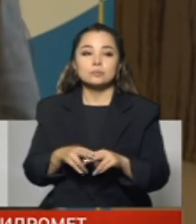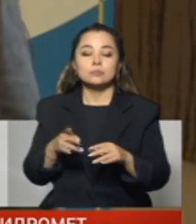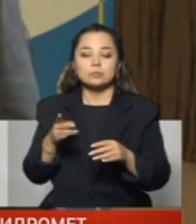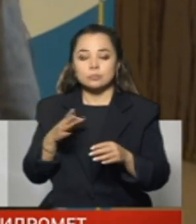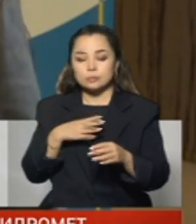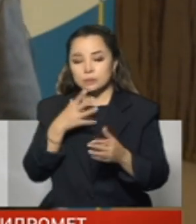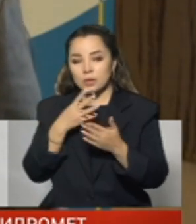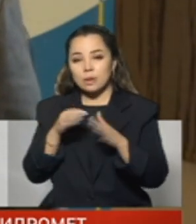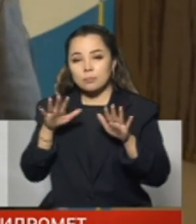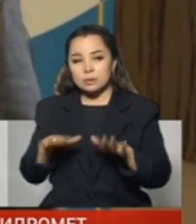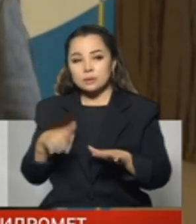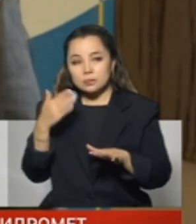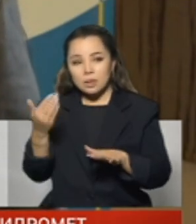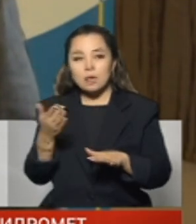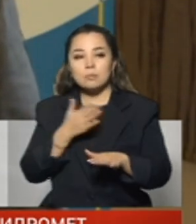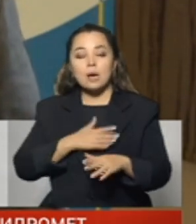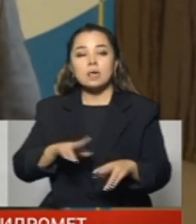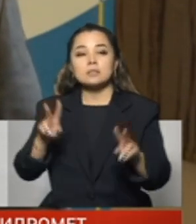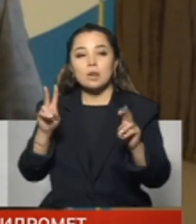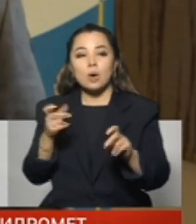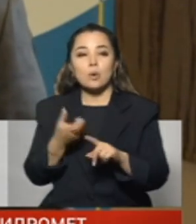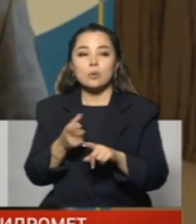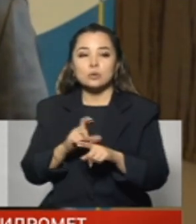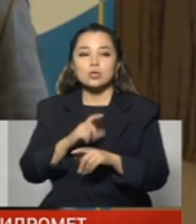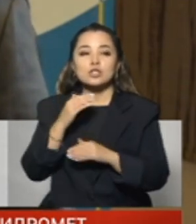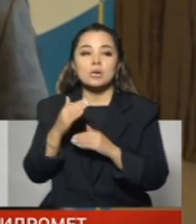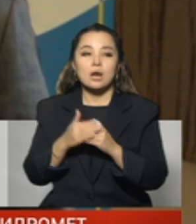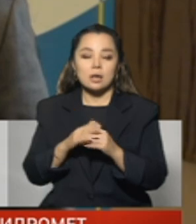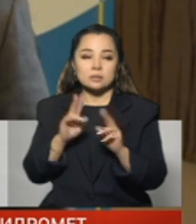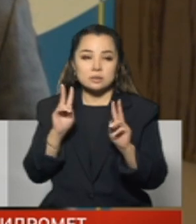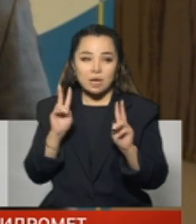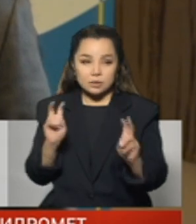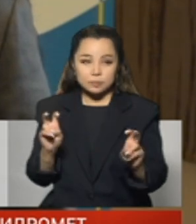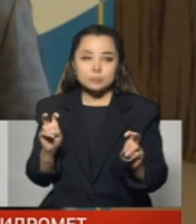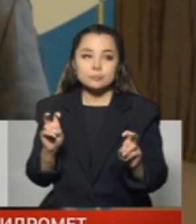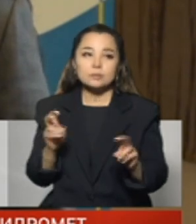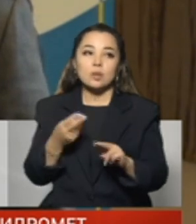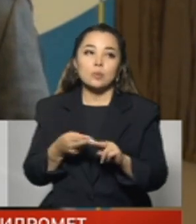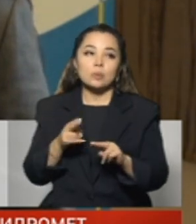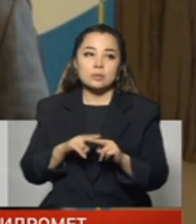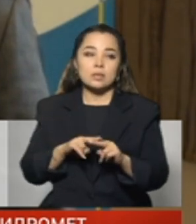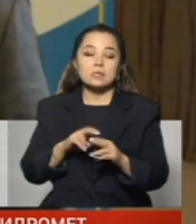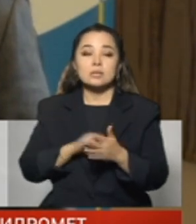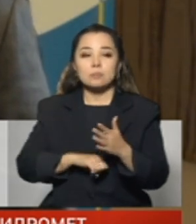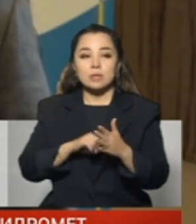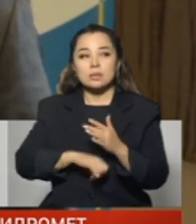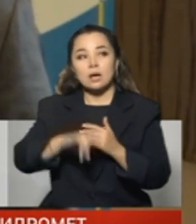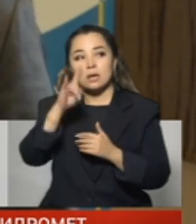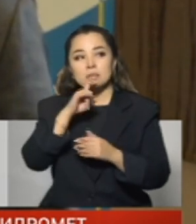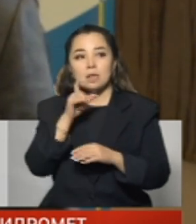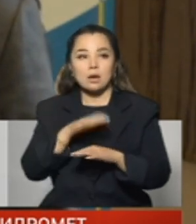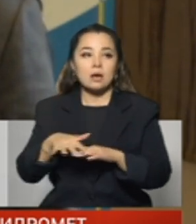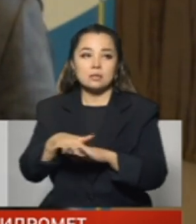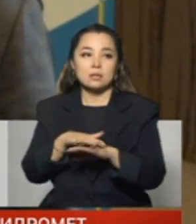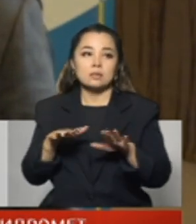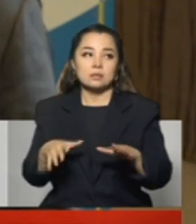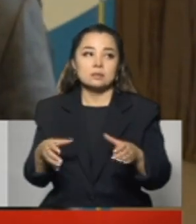тумасымын. Бұл тақырып бізге өте жақын. Сол себептен Қазақстан халқы